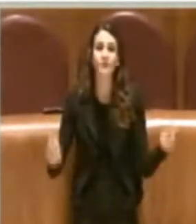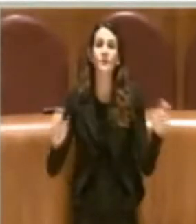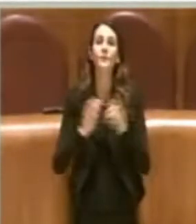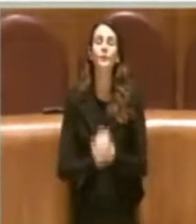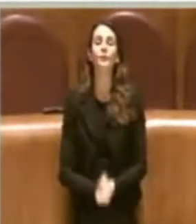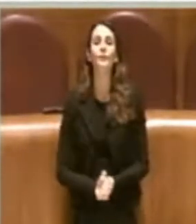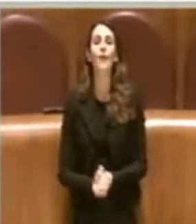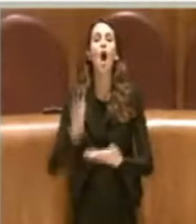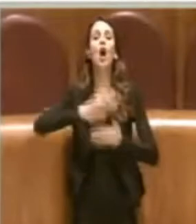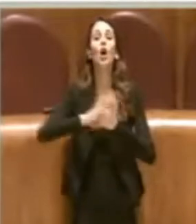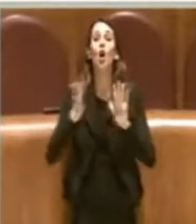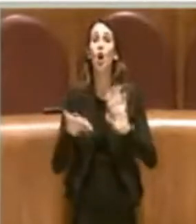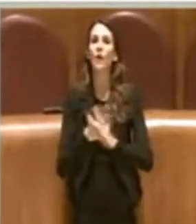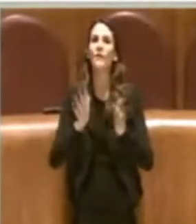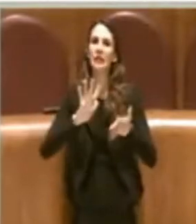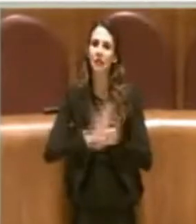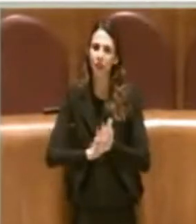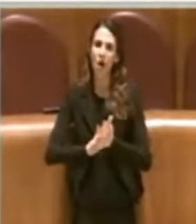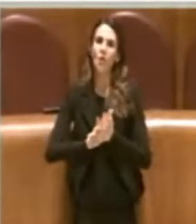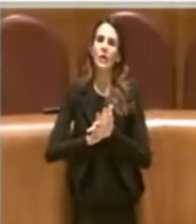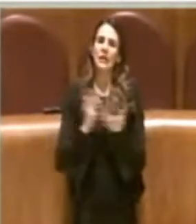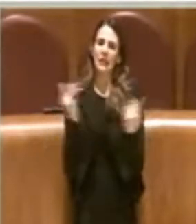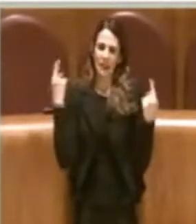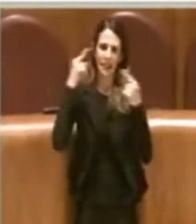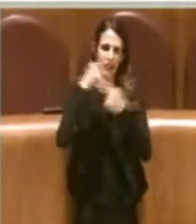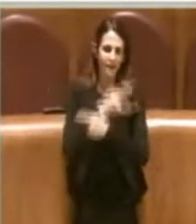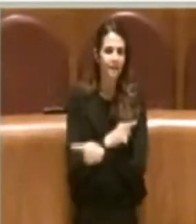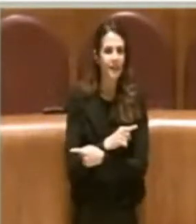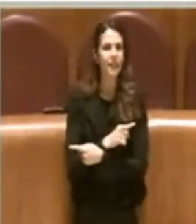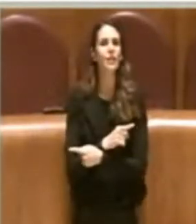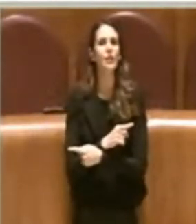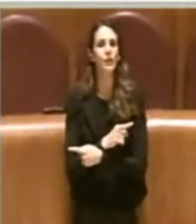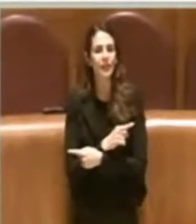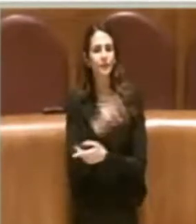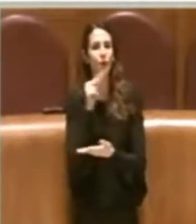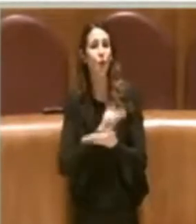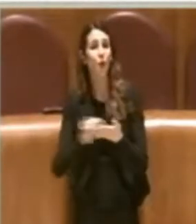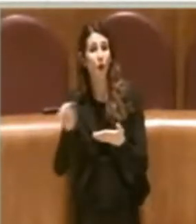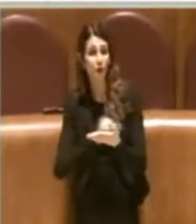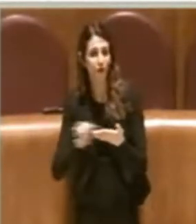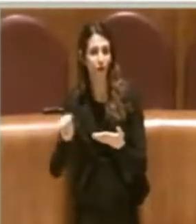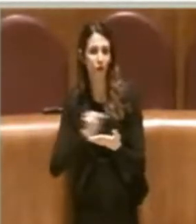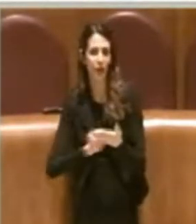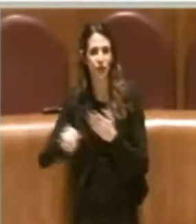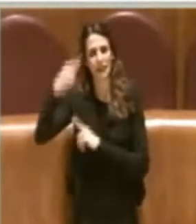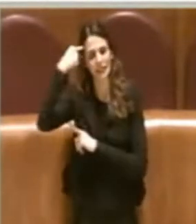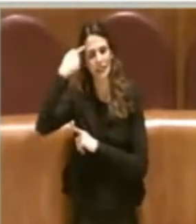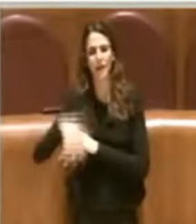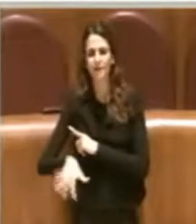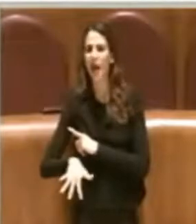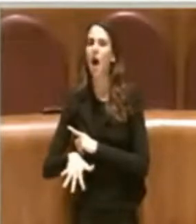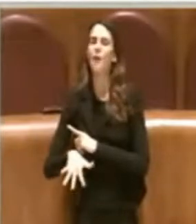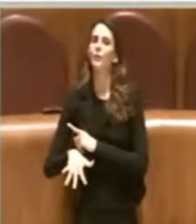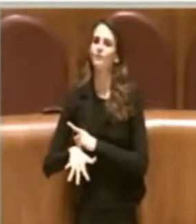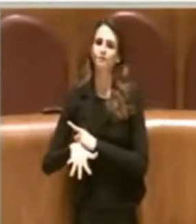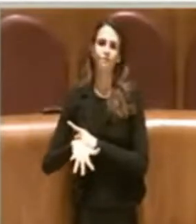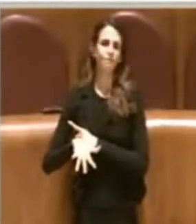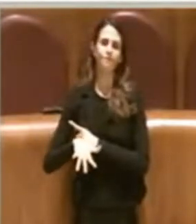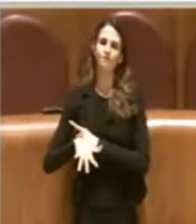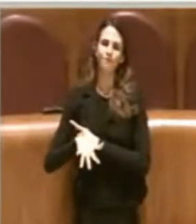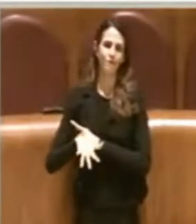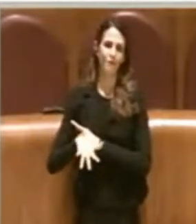queste convenzioni, non è sempre possibile, non è facile per gli uffici che sappiamo non hanno